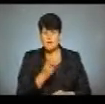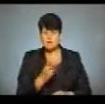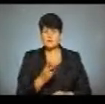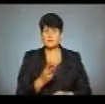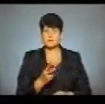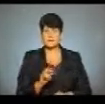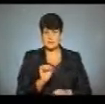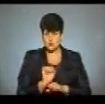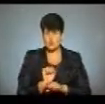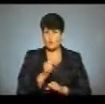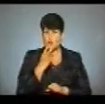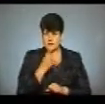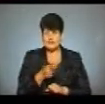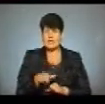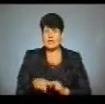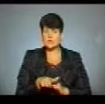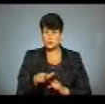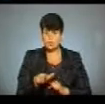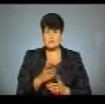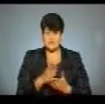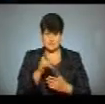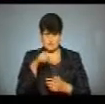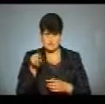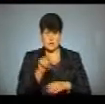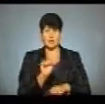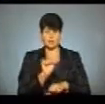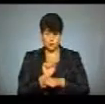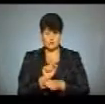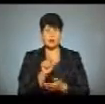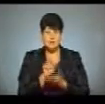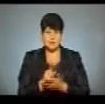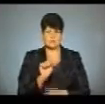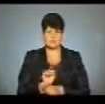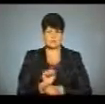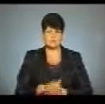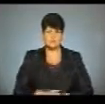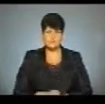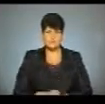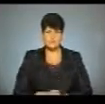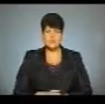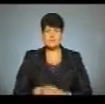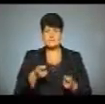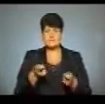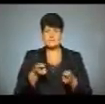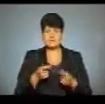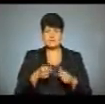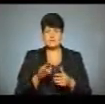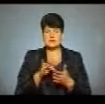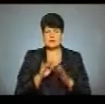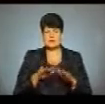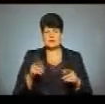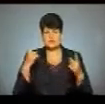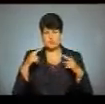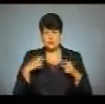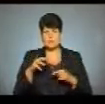наприклад, ти на дорозі, є знак «Стоп», то ти маєш зупинитися. Завідувач відділу Центру творчості дітей та